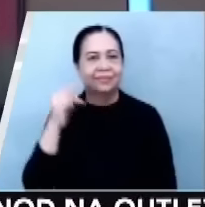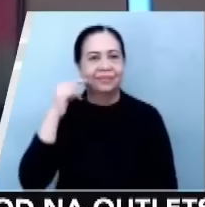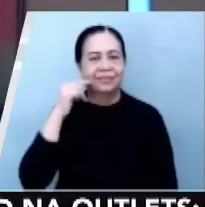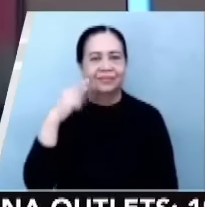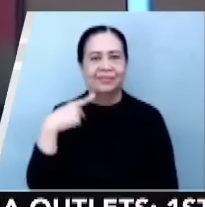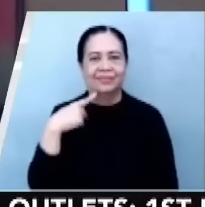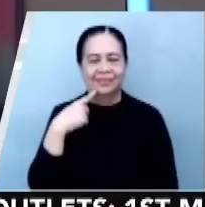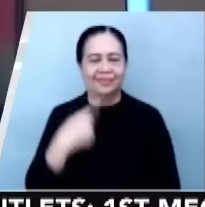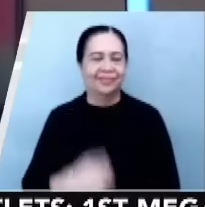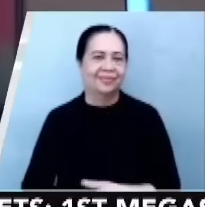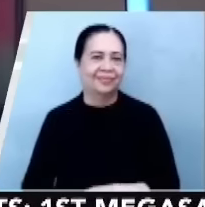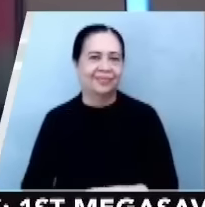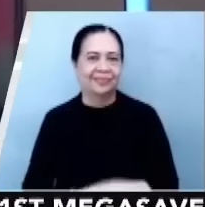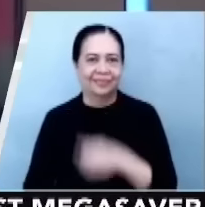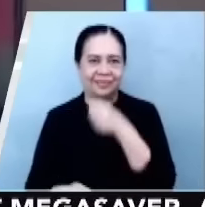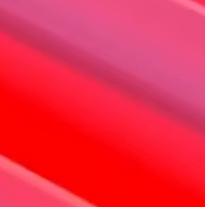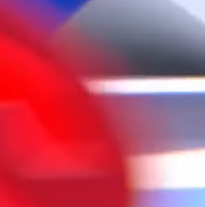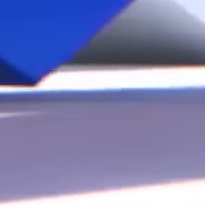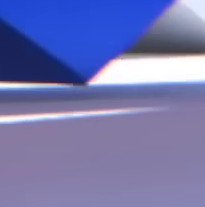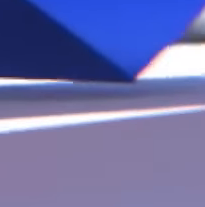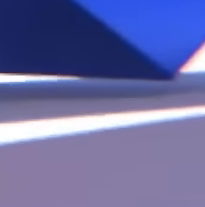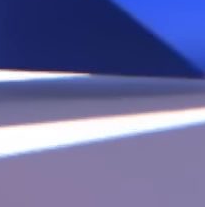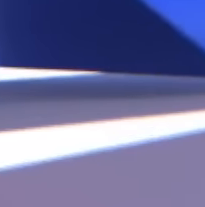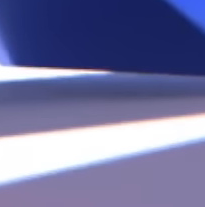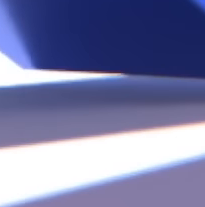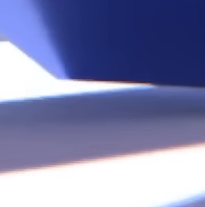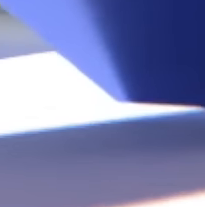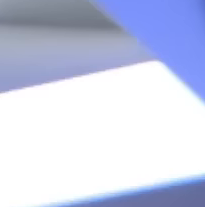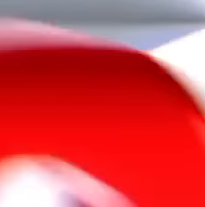Petesio. Nakatutok si Maris Umali.